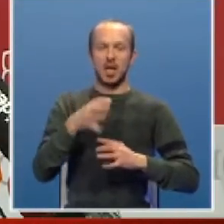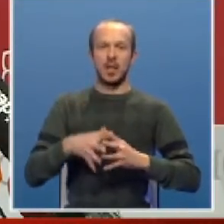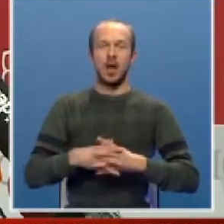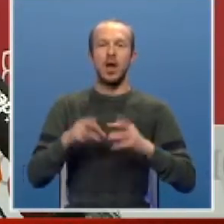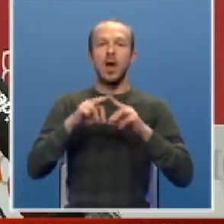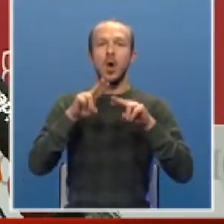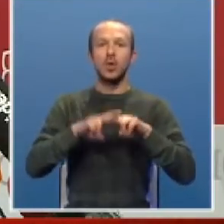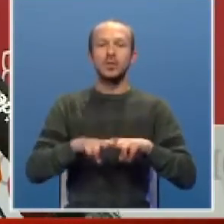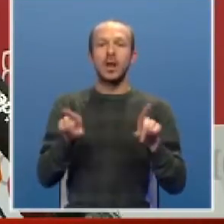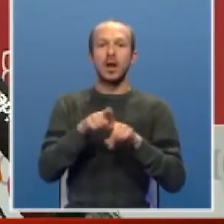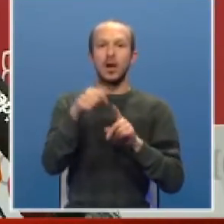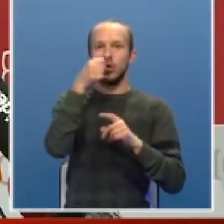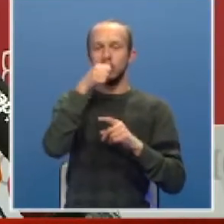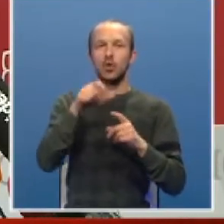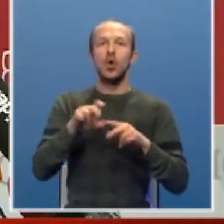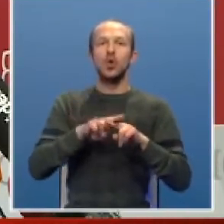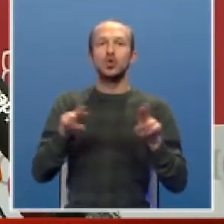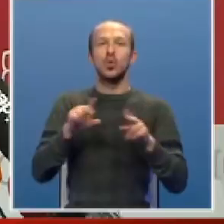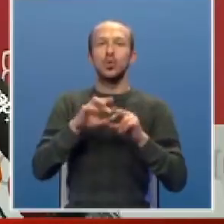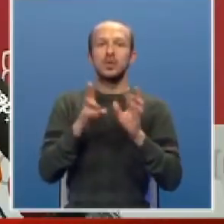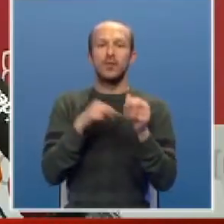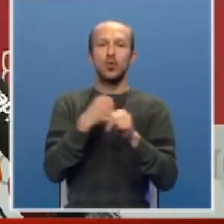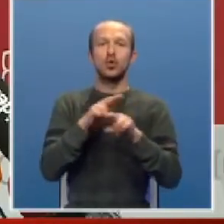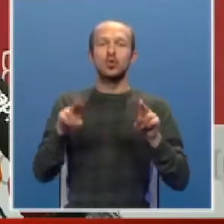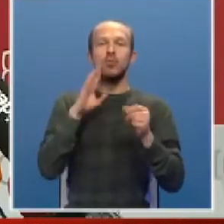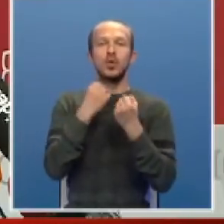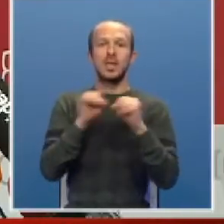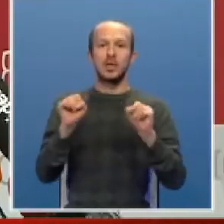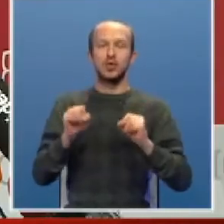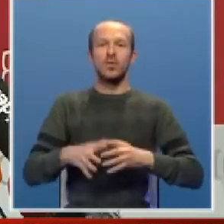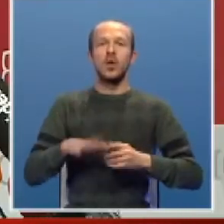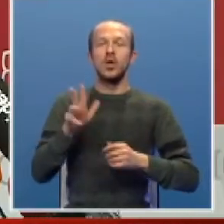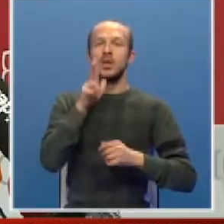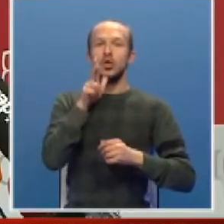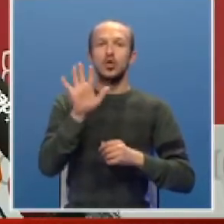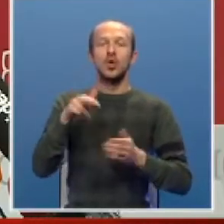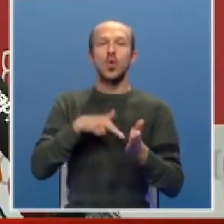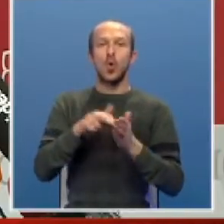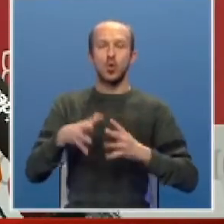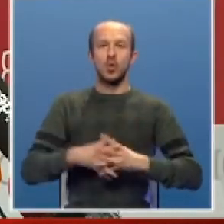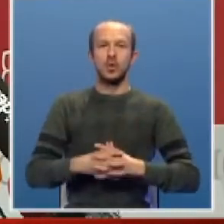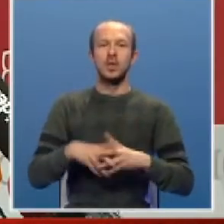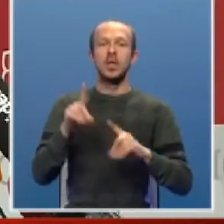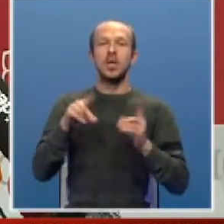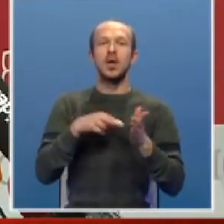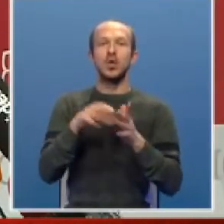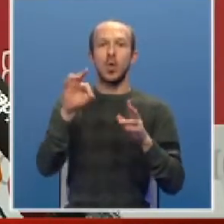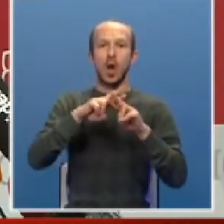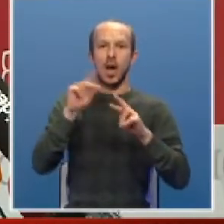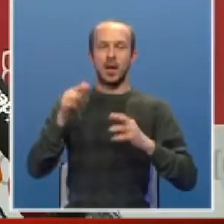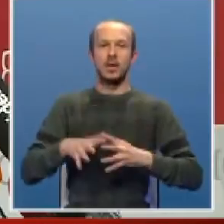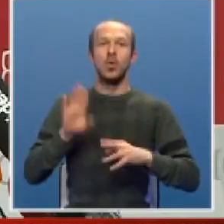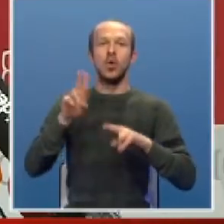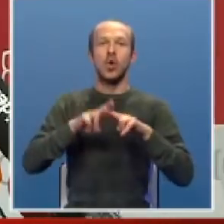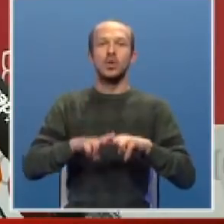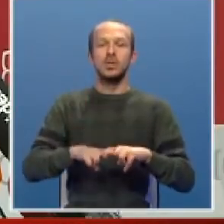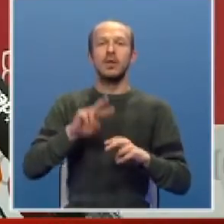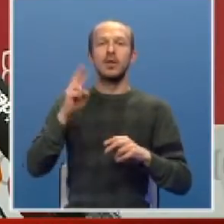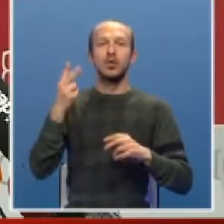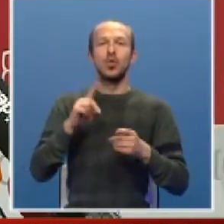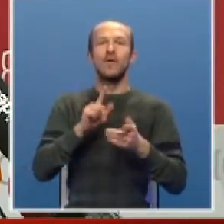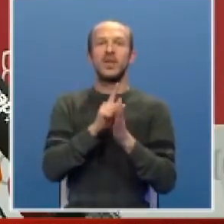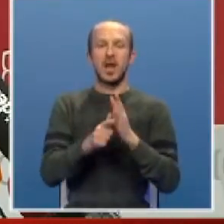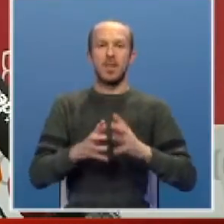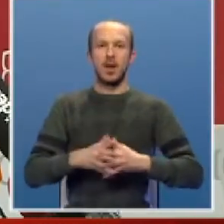a ostala kao što su sudije Ustavnog suda Bosne i Hercegovine gdje oni traže da on odu ili da ode OHR, on ostavlja za neko drugo